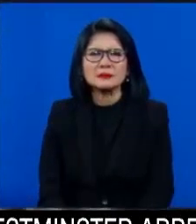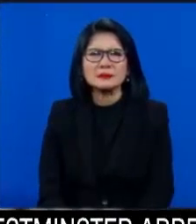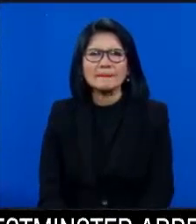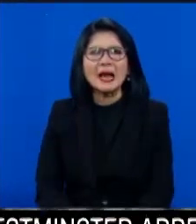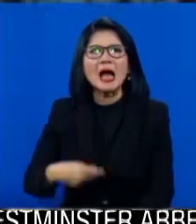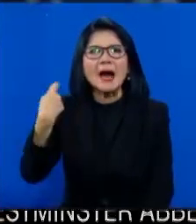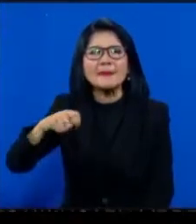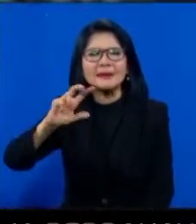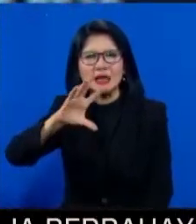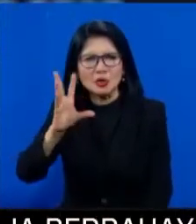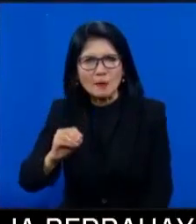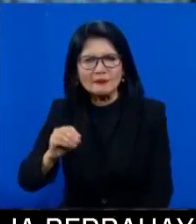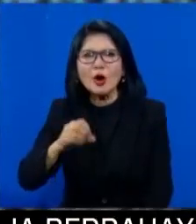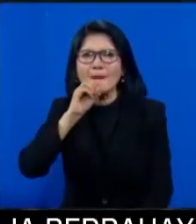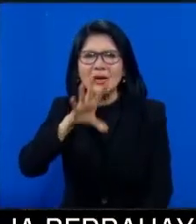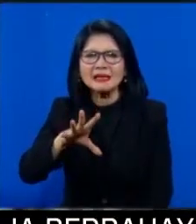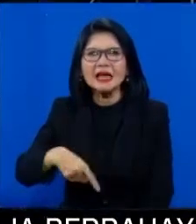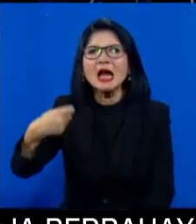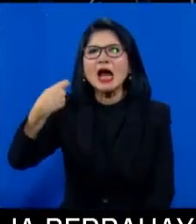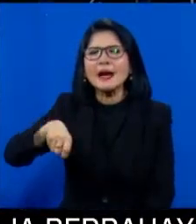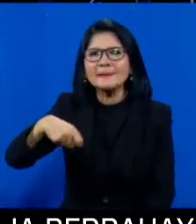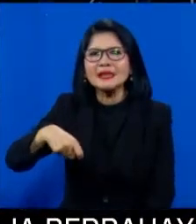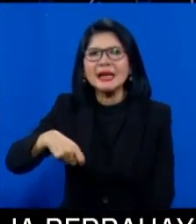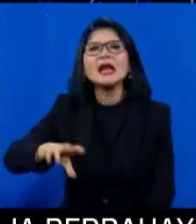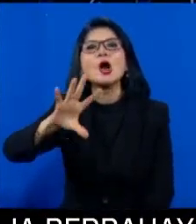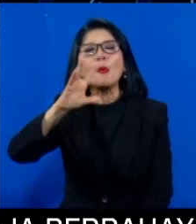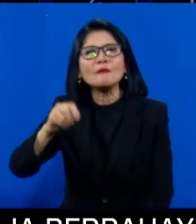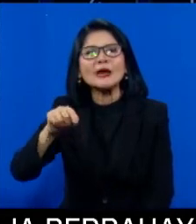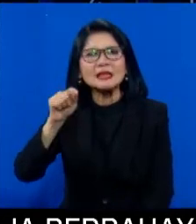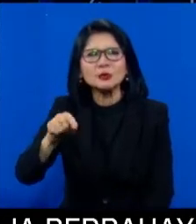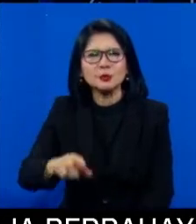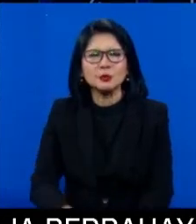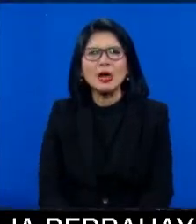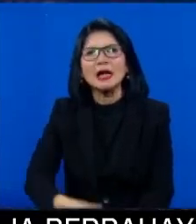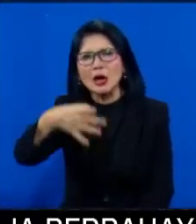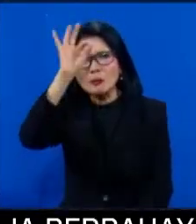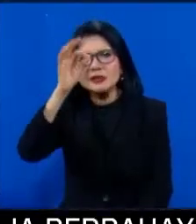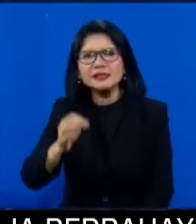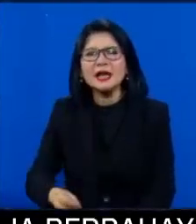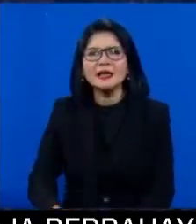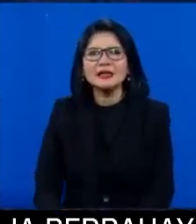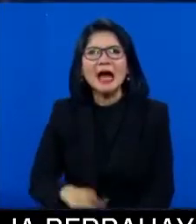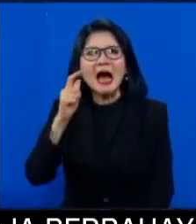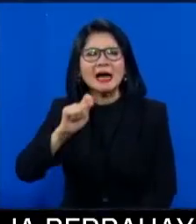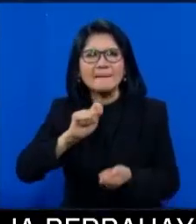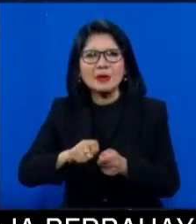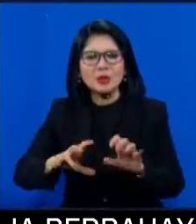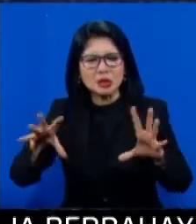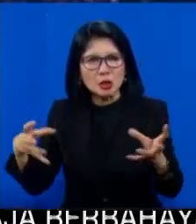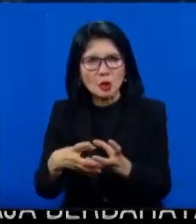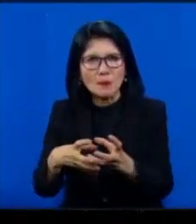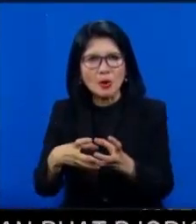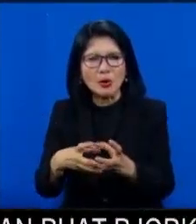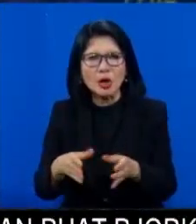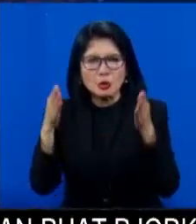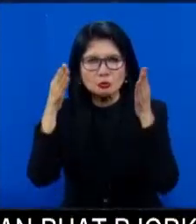Plate memaparkan bahwa Kementerian Komunikasi dan Informatika, Polri, dan BSSN akan membentuk emergency response team